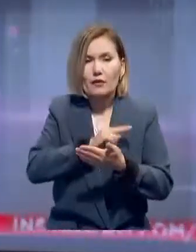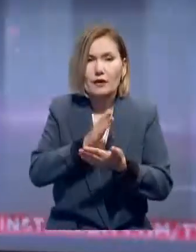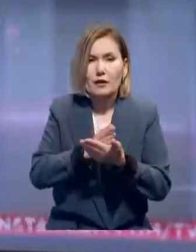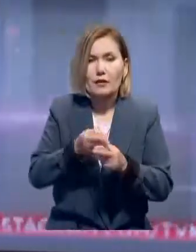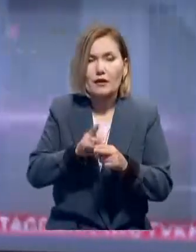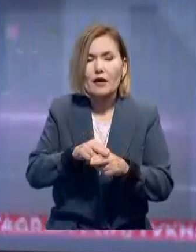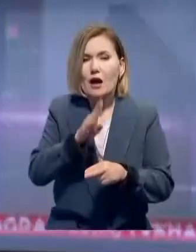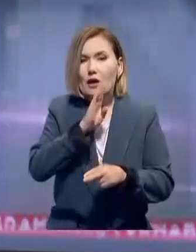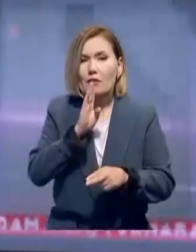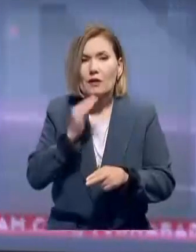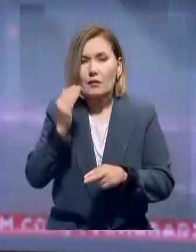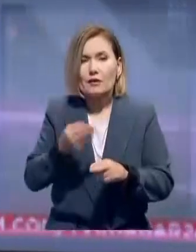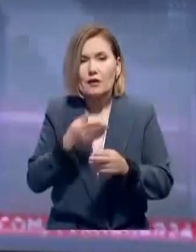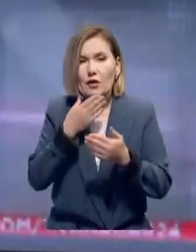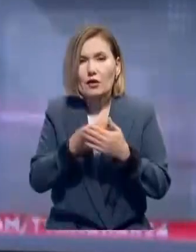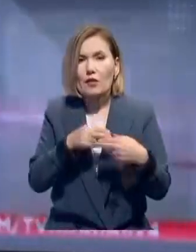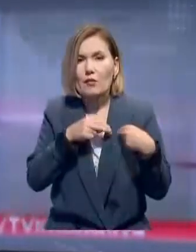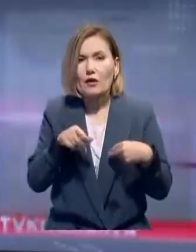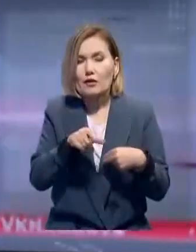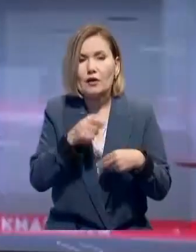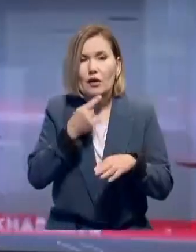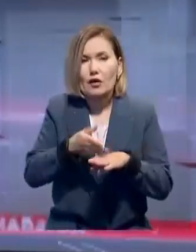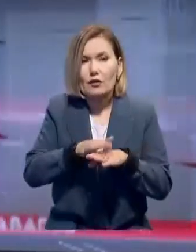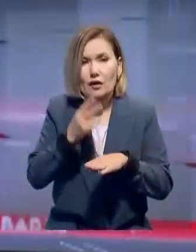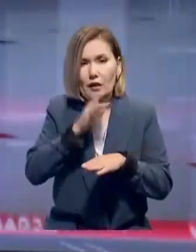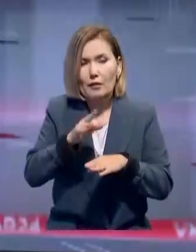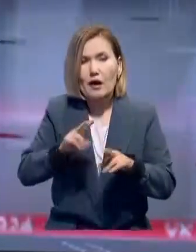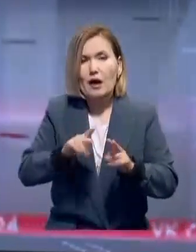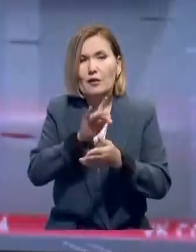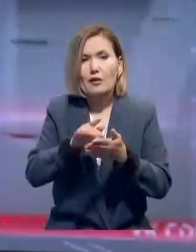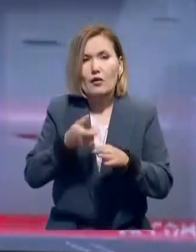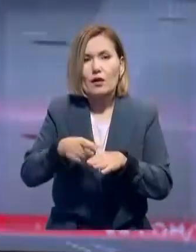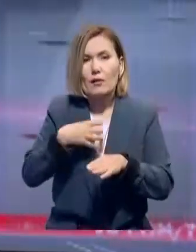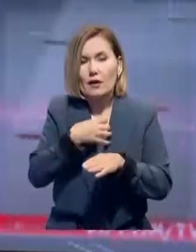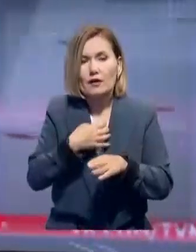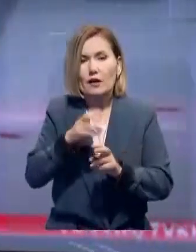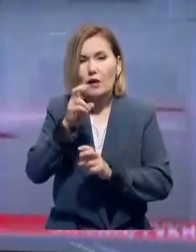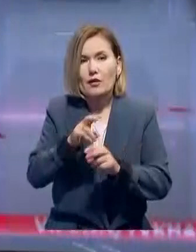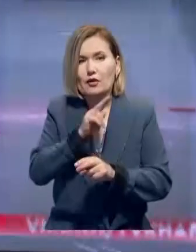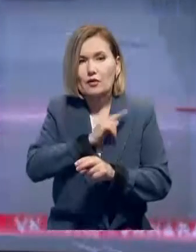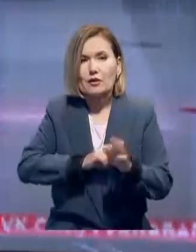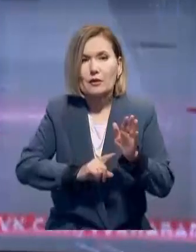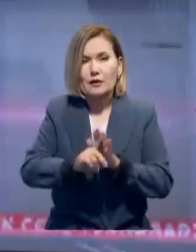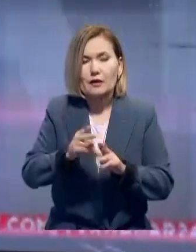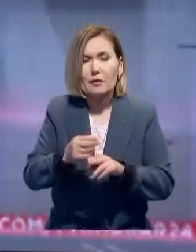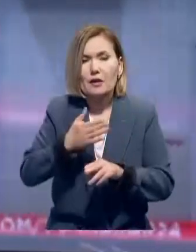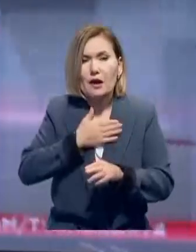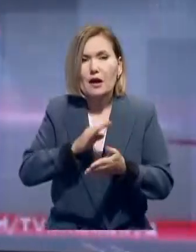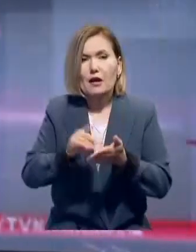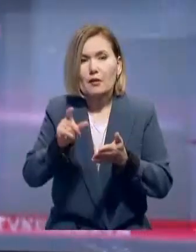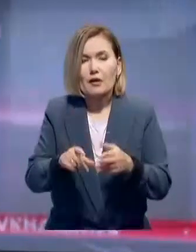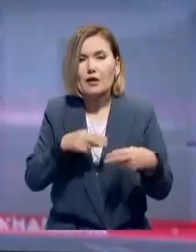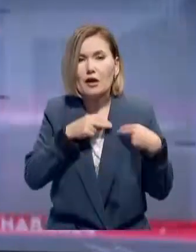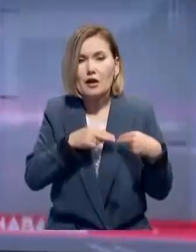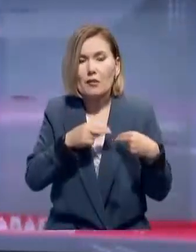Айнұр Байбатырова. Ол өзі еңбек жолын қиындығына қарамай елорданың маңызды стратегиялық кәсіпорында бастаған. Біздің тілшілер